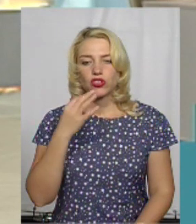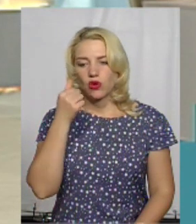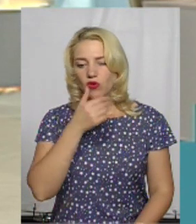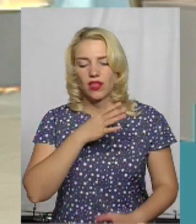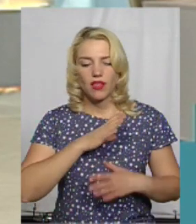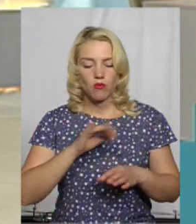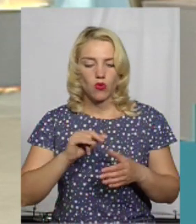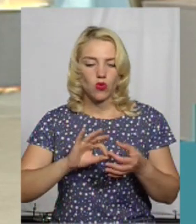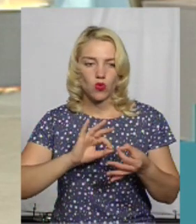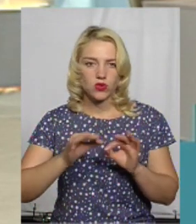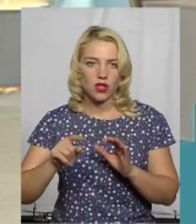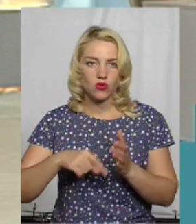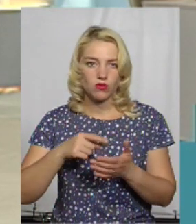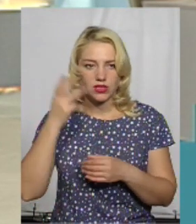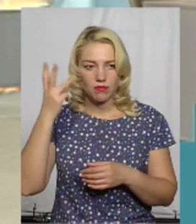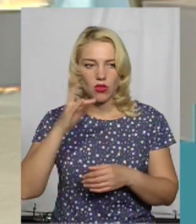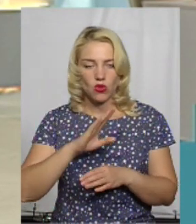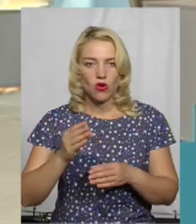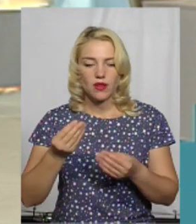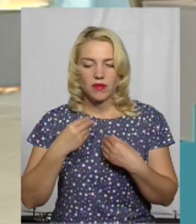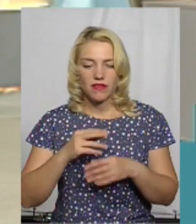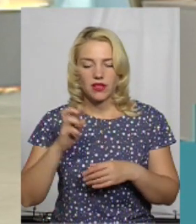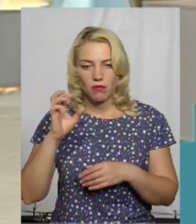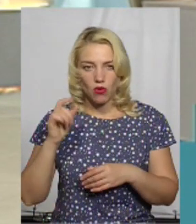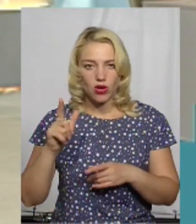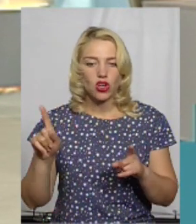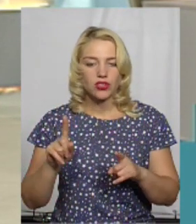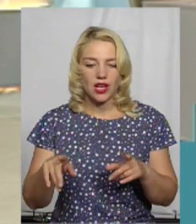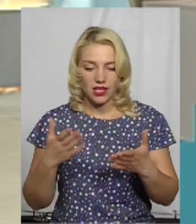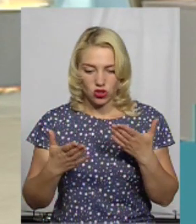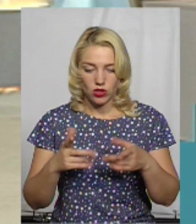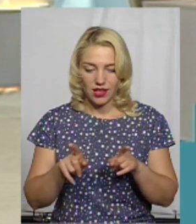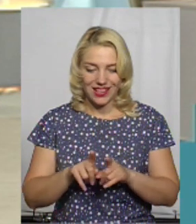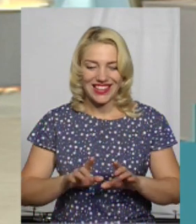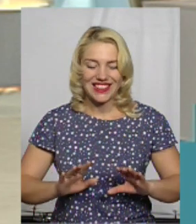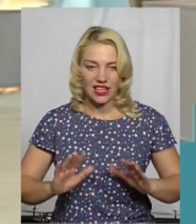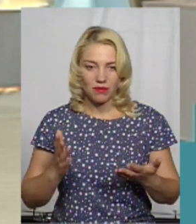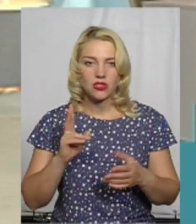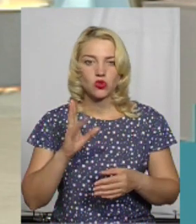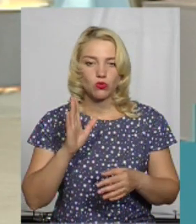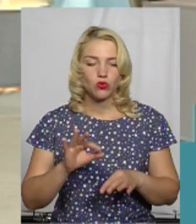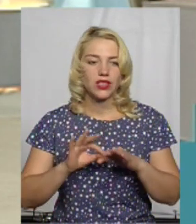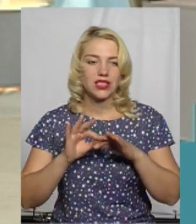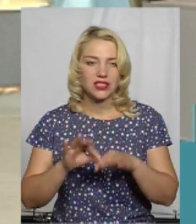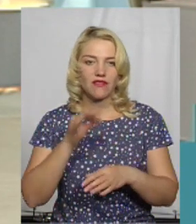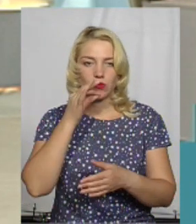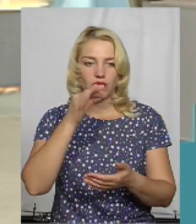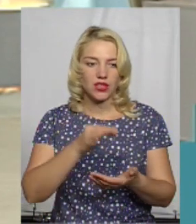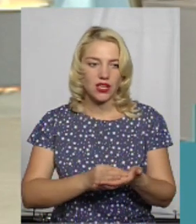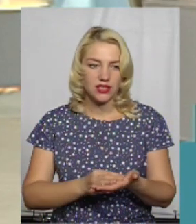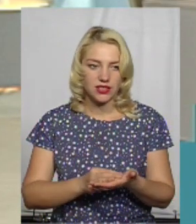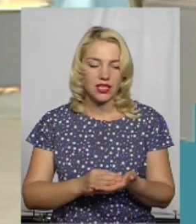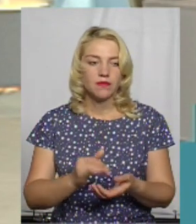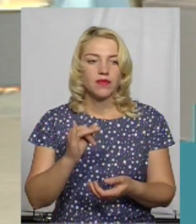ускладнень у місті Хмельницькому, але не приведе Бог, таке трапиться. Хто у цьому випадку буде нести відповідальність?